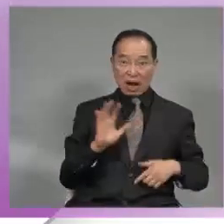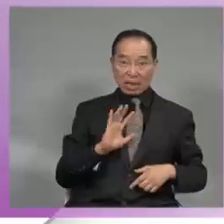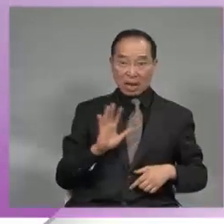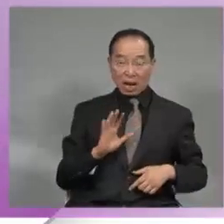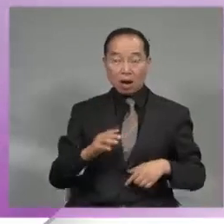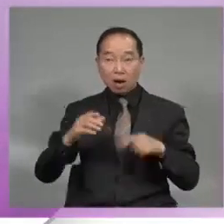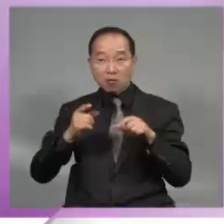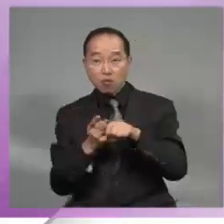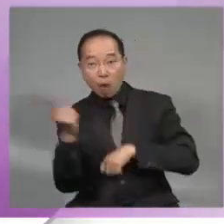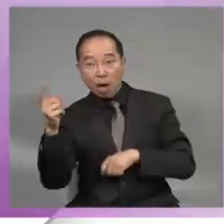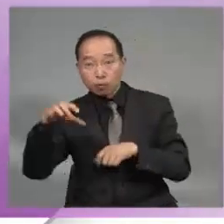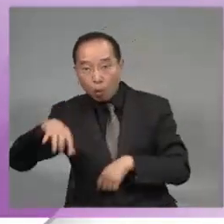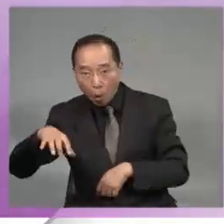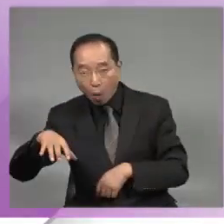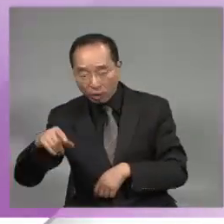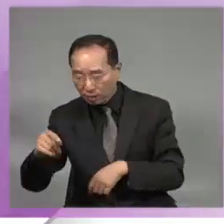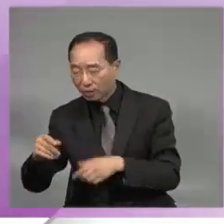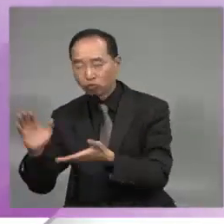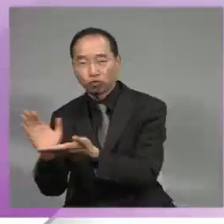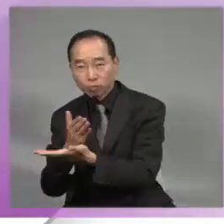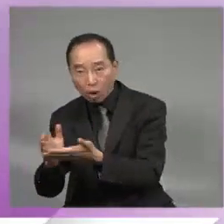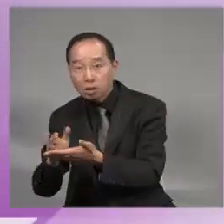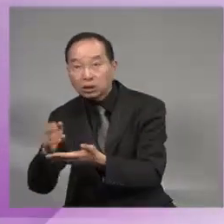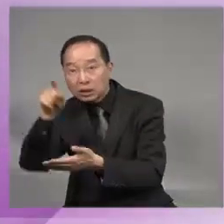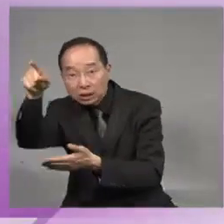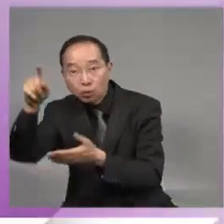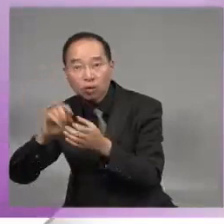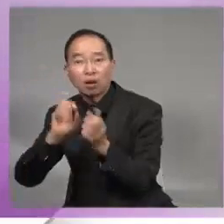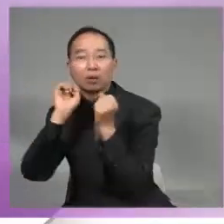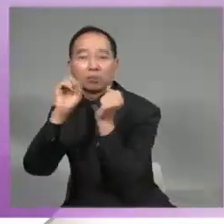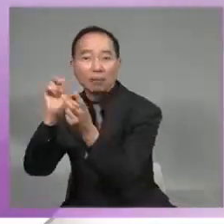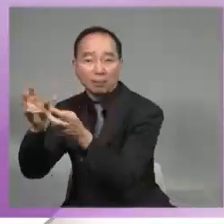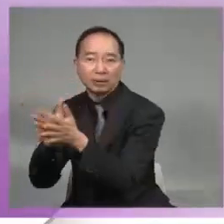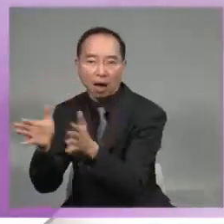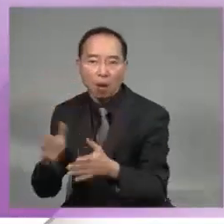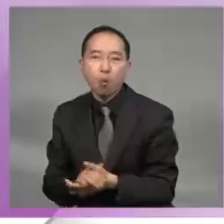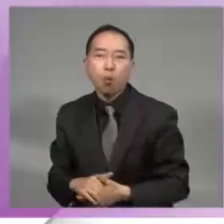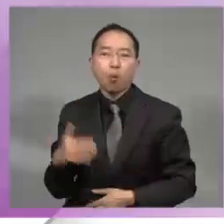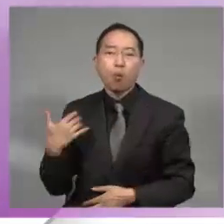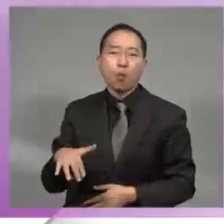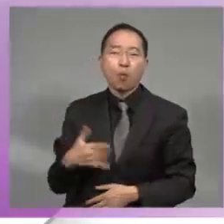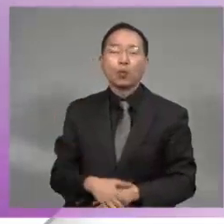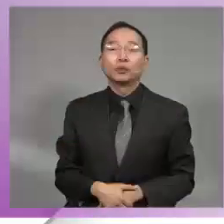보내는군요. 네. 자, 역시 부산은 이제 우체국으로 이송된 거, 그리고 관내